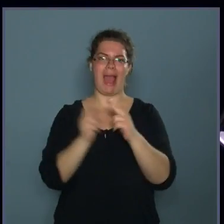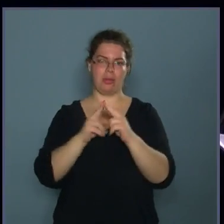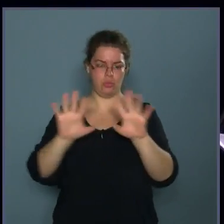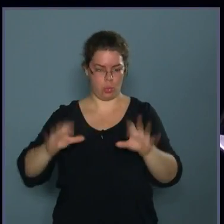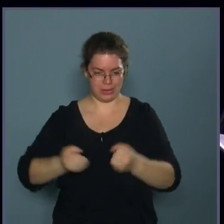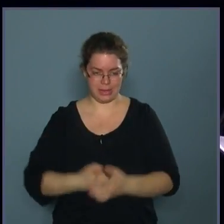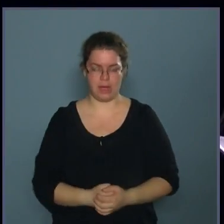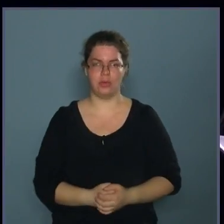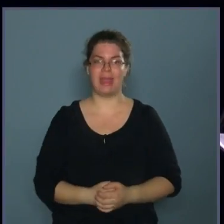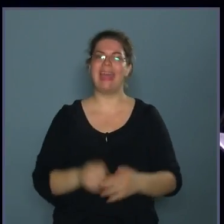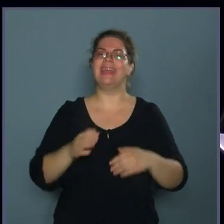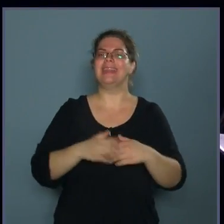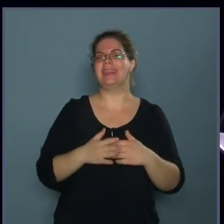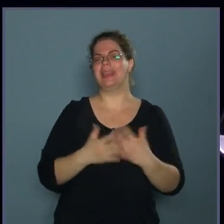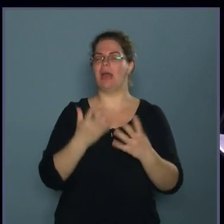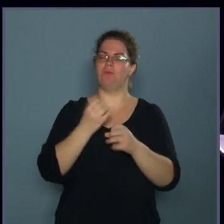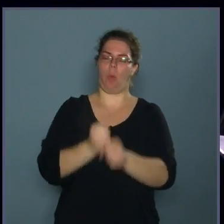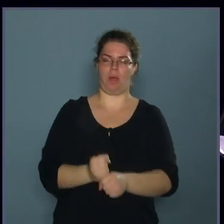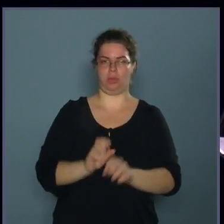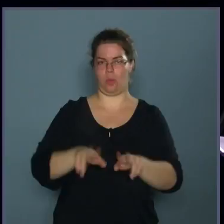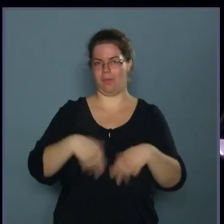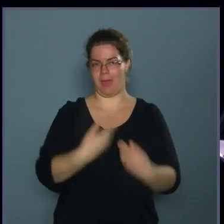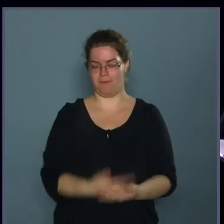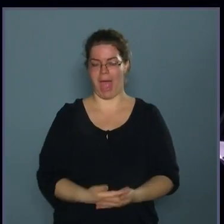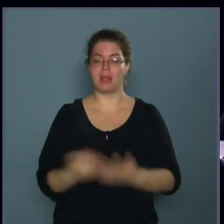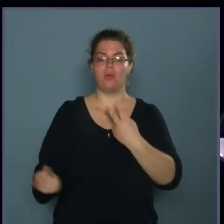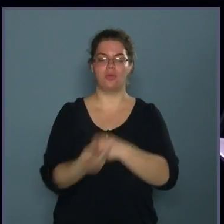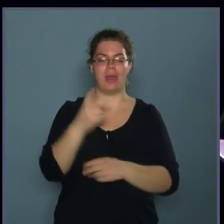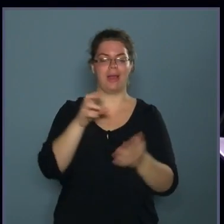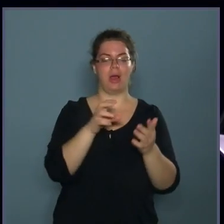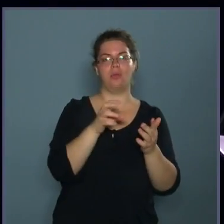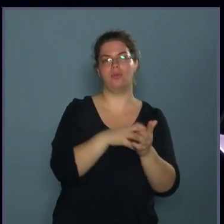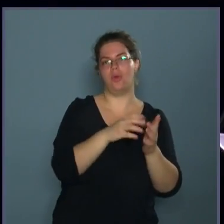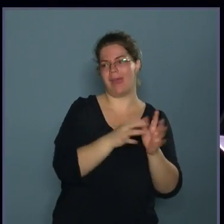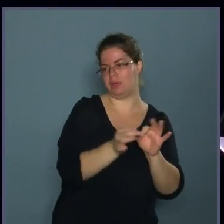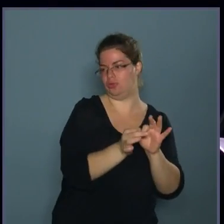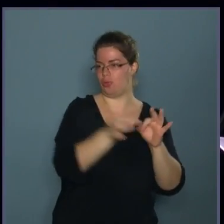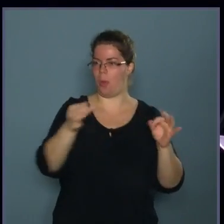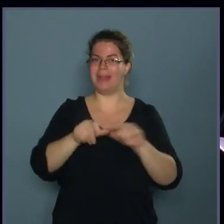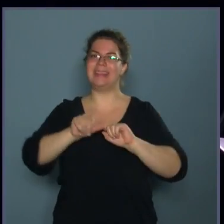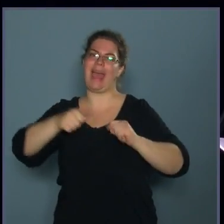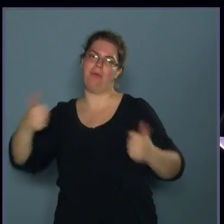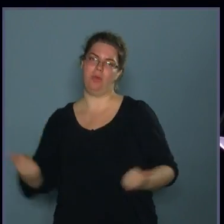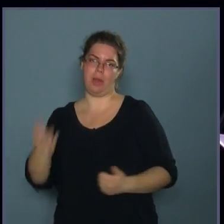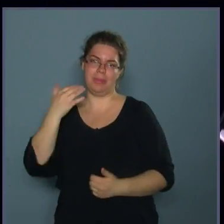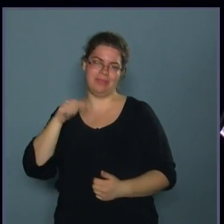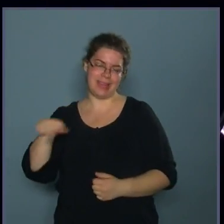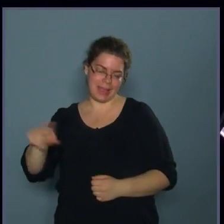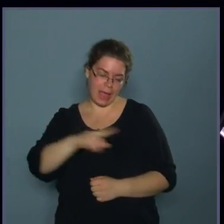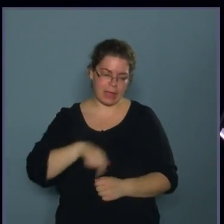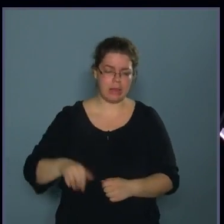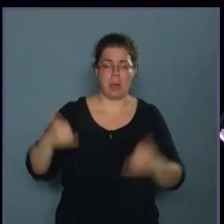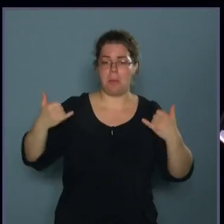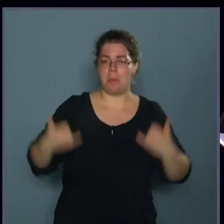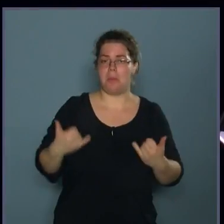létrejötte, kézzel foghatóvá vált. Főleg a fővárostól távol a felső vidékeken. Ma és